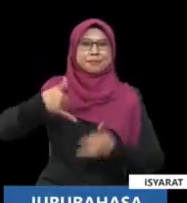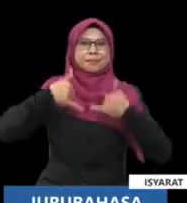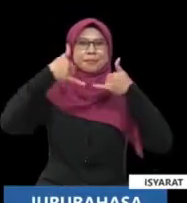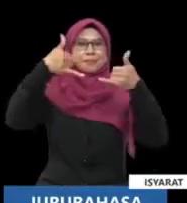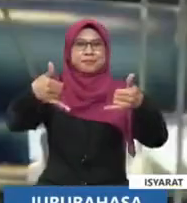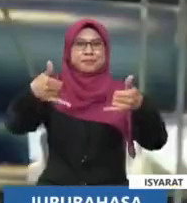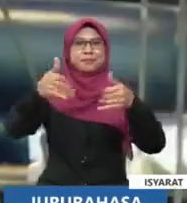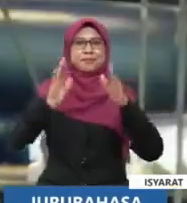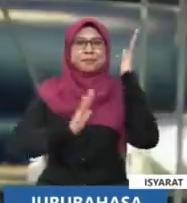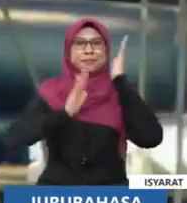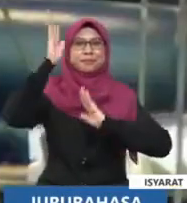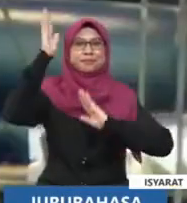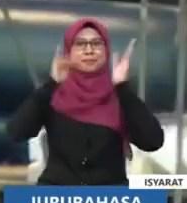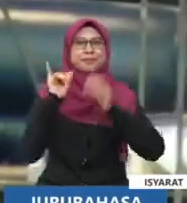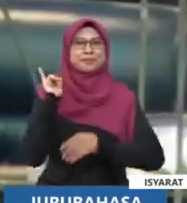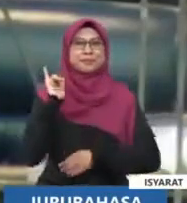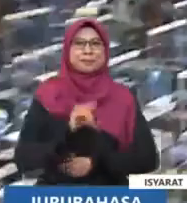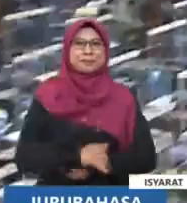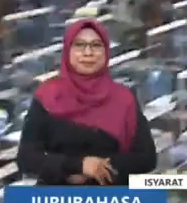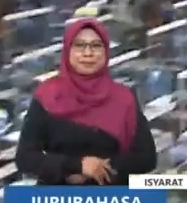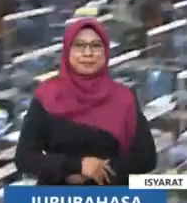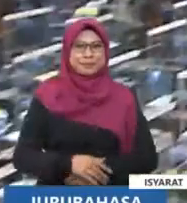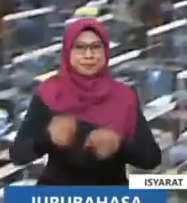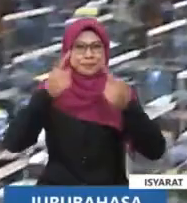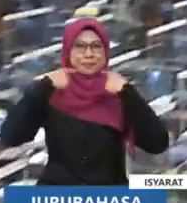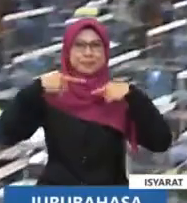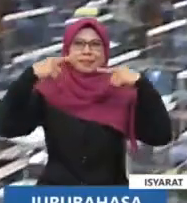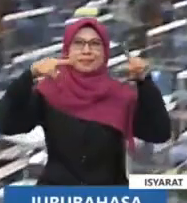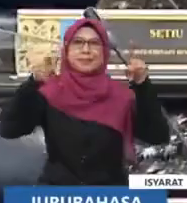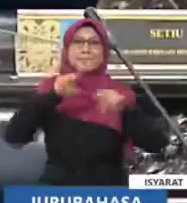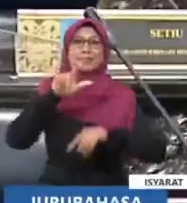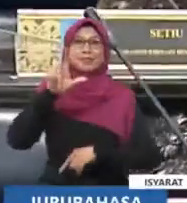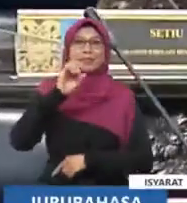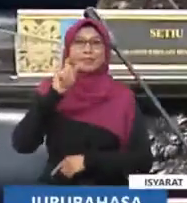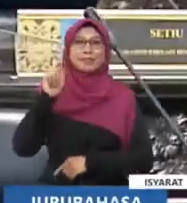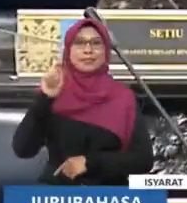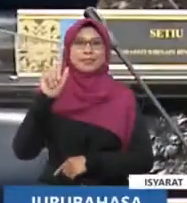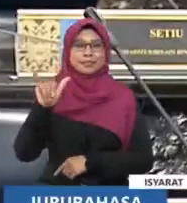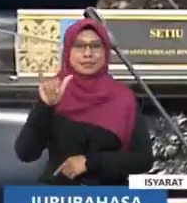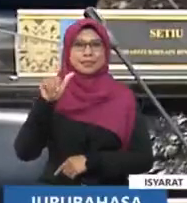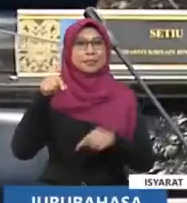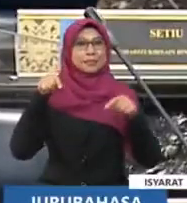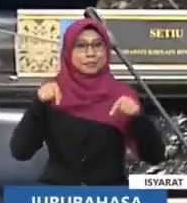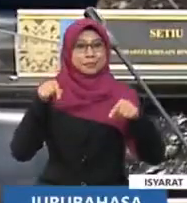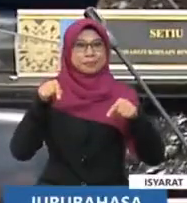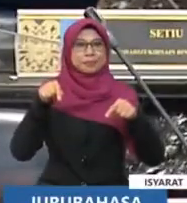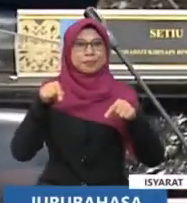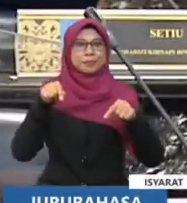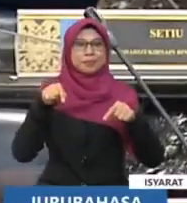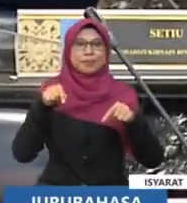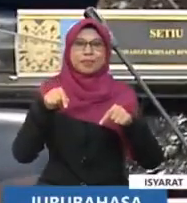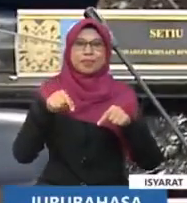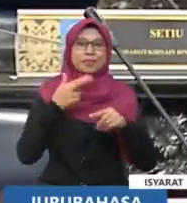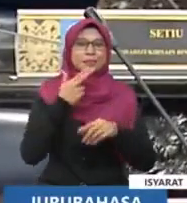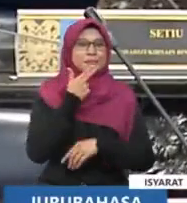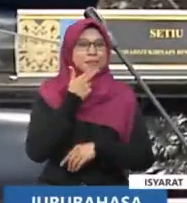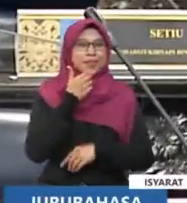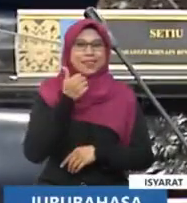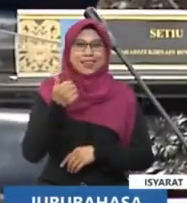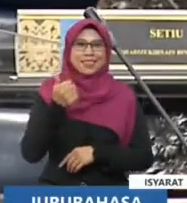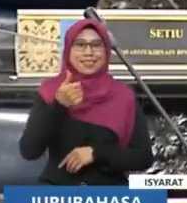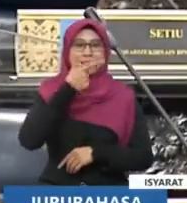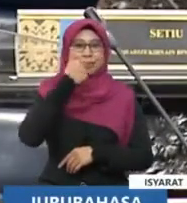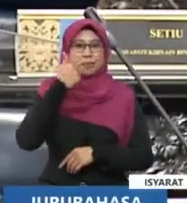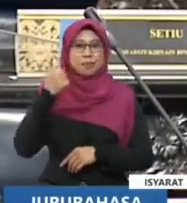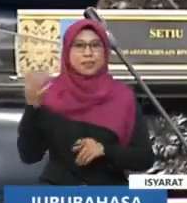Malaysia 2021 malam tadi. Kejayaan KL City ini, Tuan Sri Yang Dipertua, adalah merupakan kejayaan sangat manis kerana